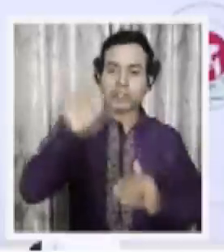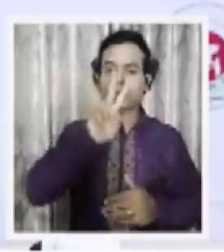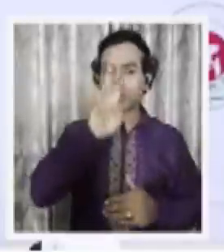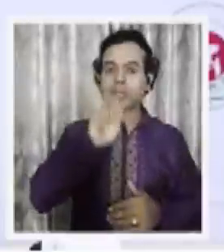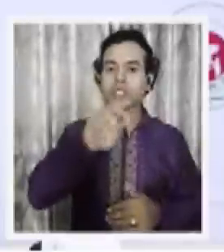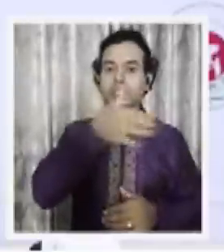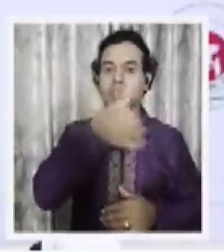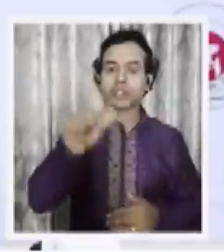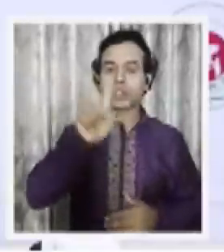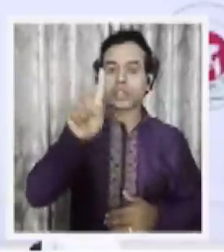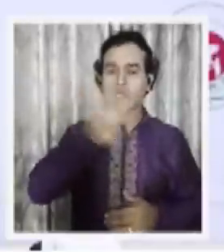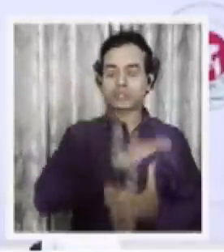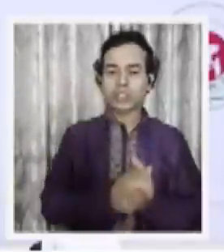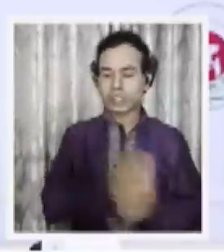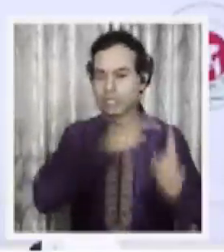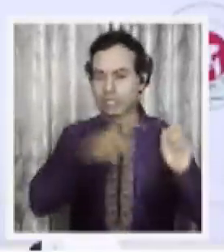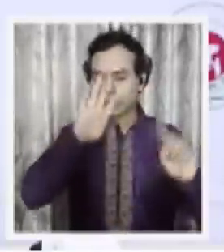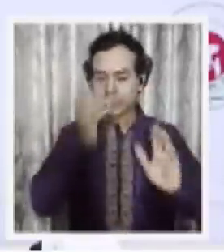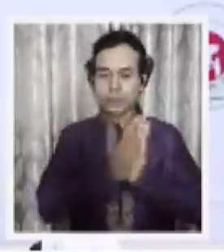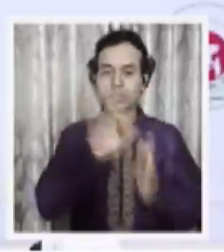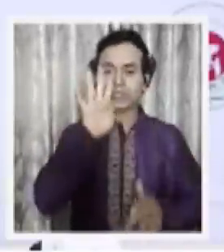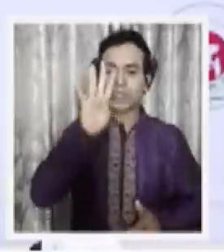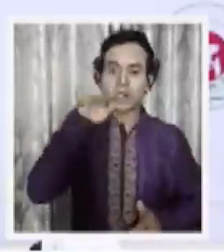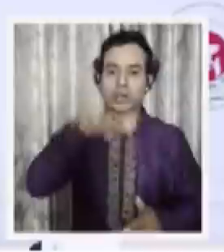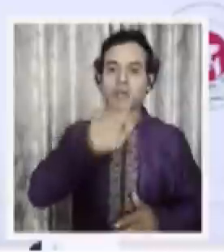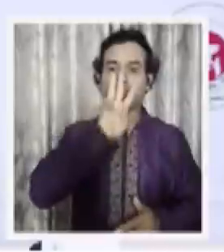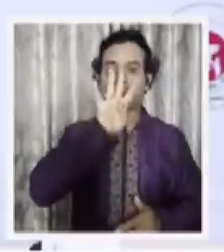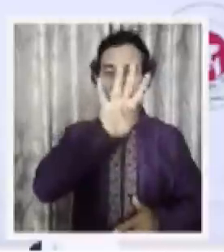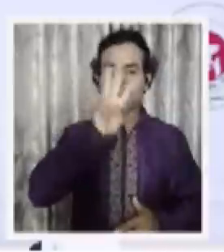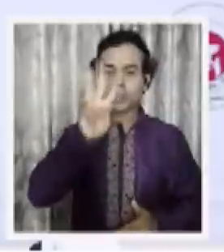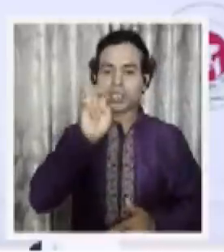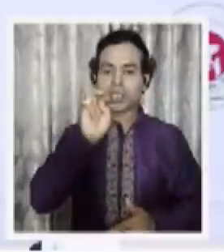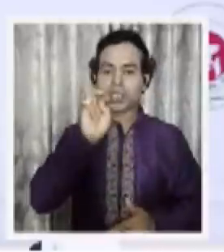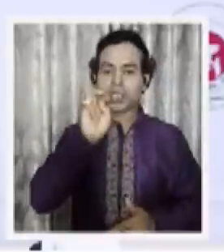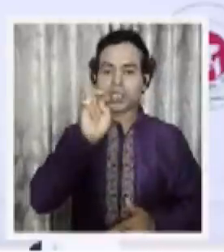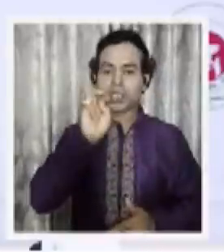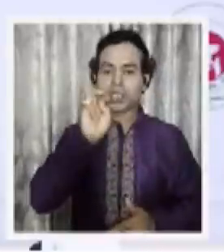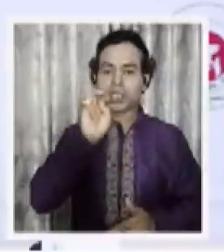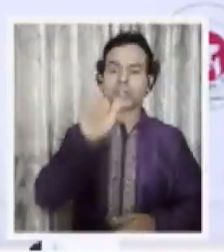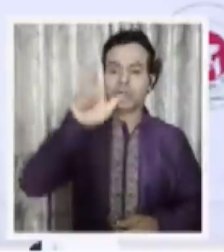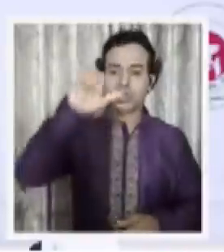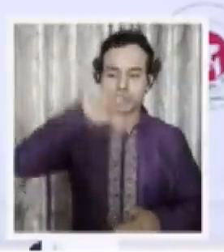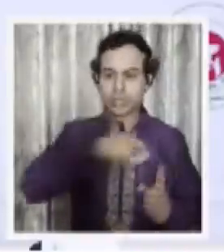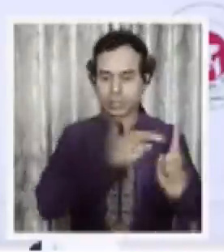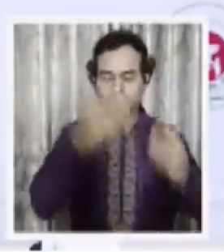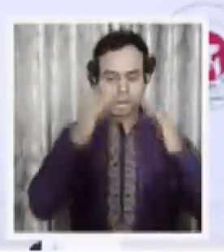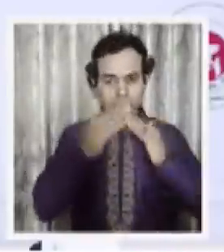পর্যন্ত কোয়ারেন্টাইনে 4,43,679 জন এবং এ পর্যন্ত কোয়ারেন্টাইন থেকে ছাড়া পেয়েছেন